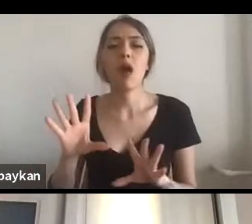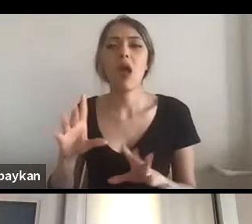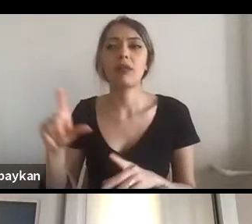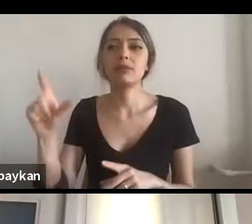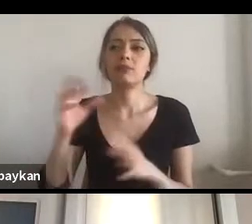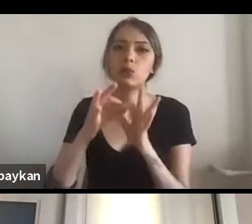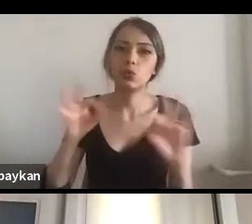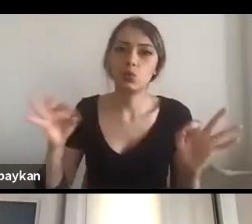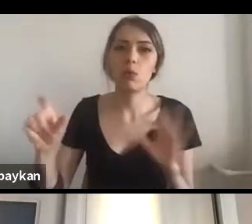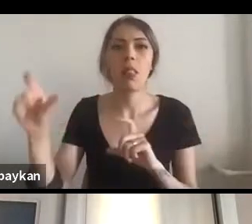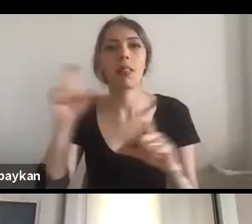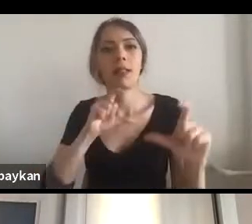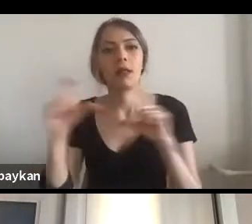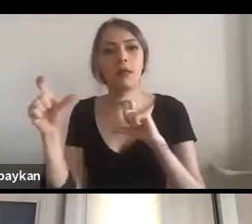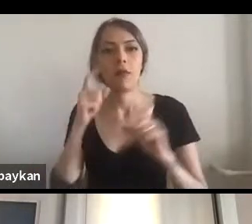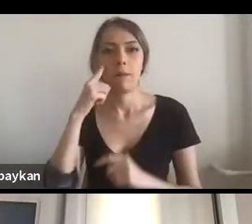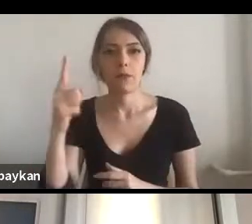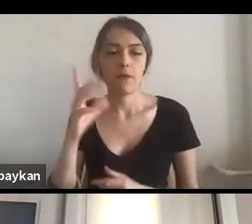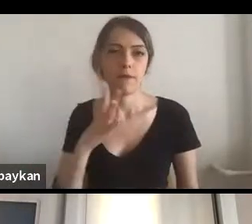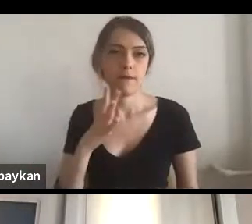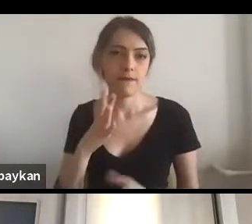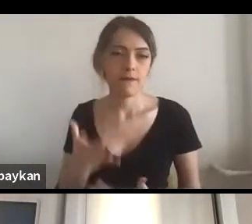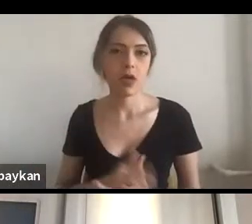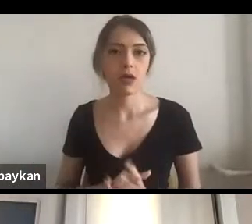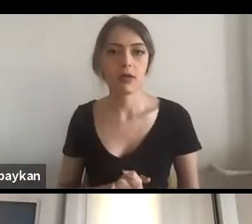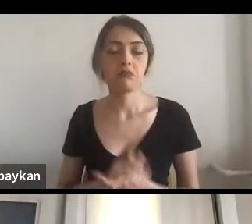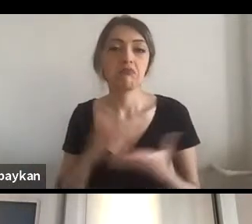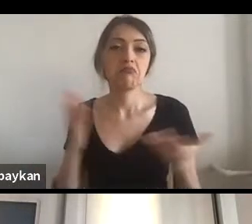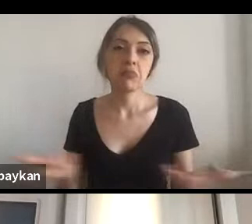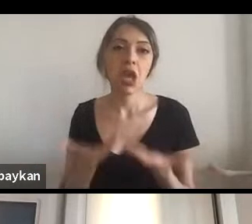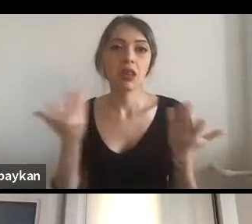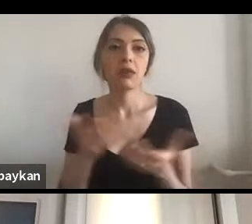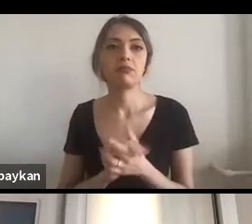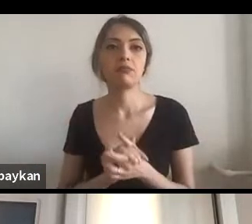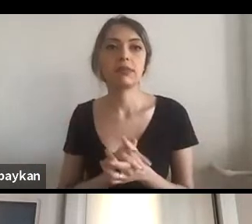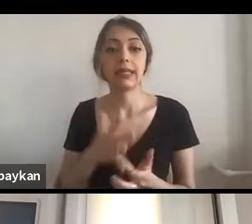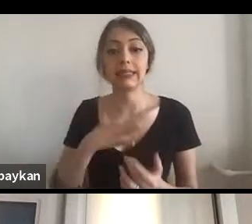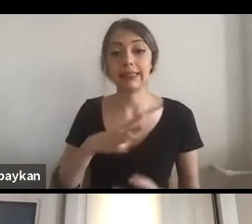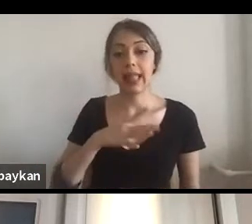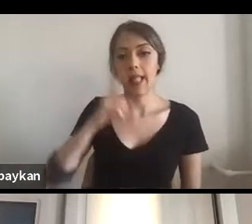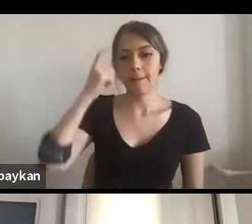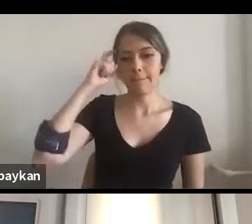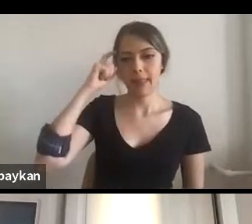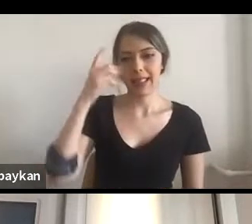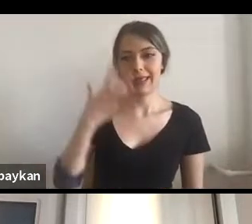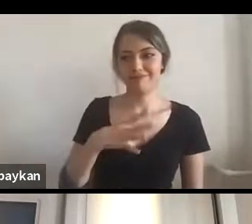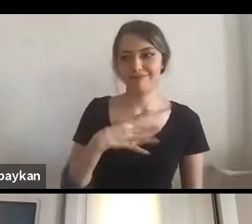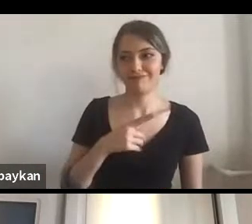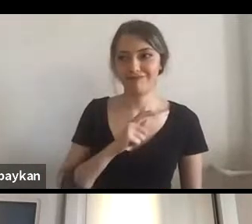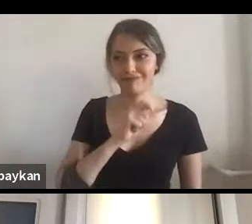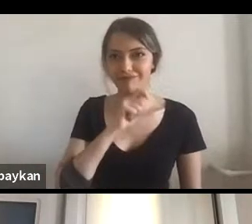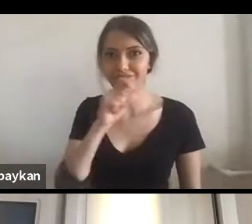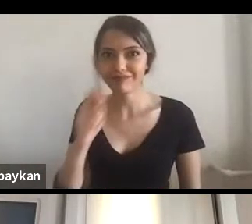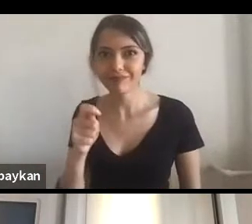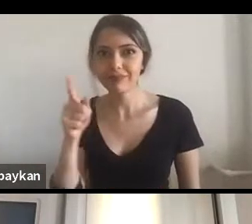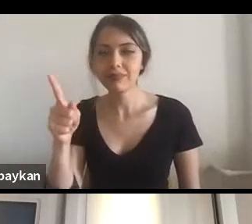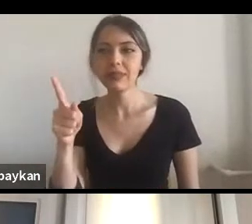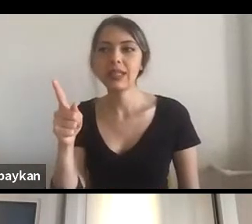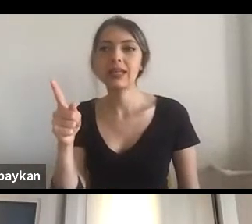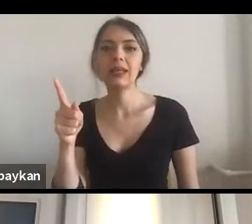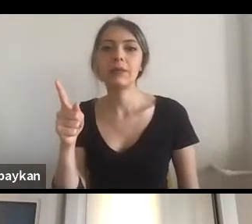ve aşırı özet halde cevaplar geliyor. Ya da istenilen bilginin bir ekstra araştırma istediğini not